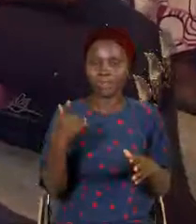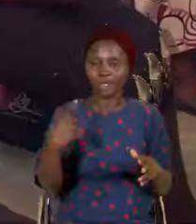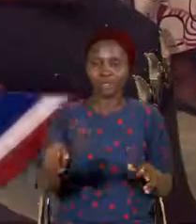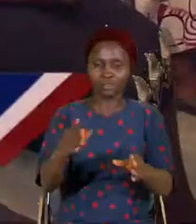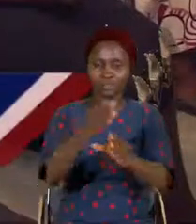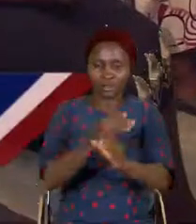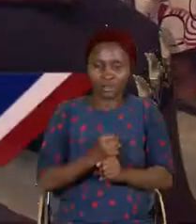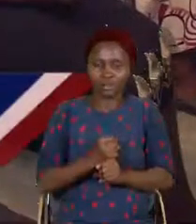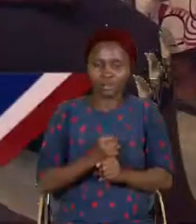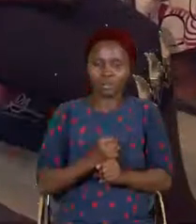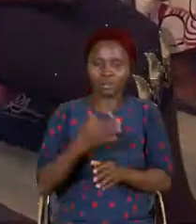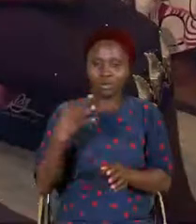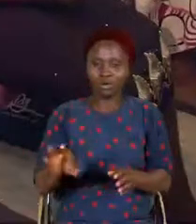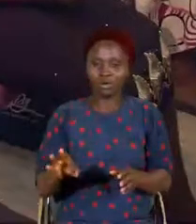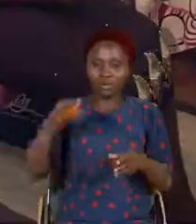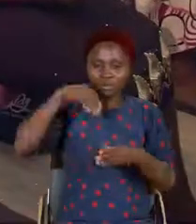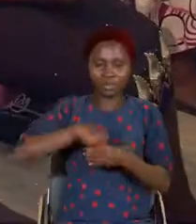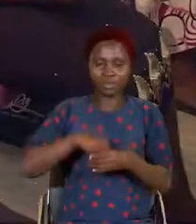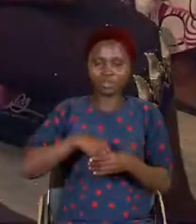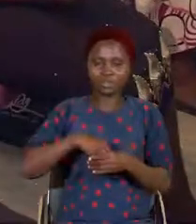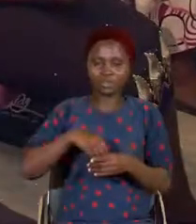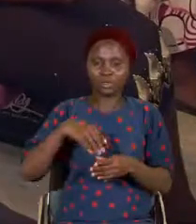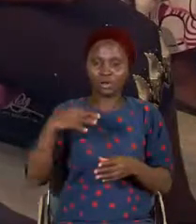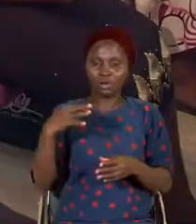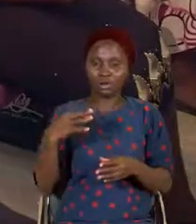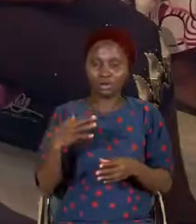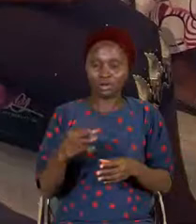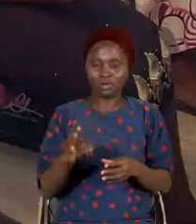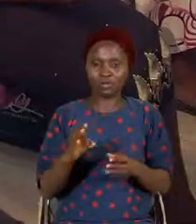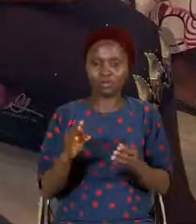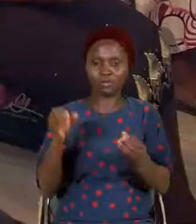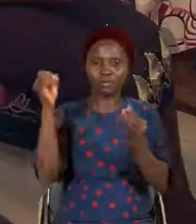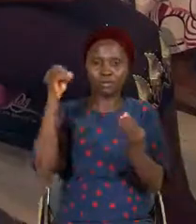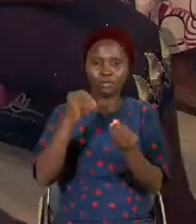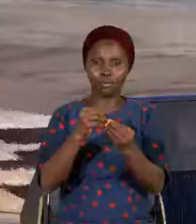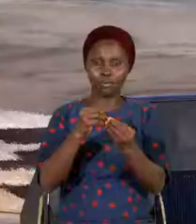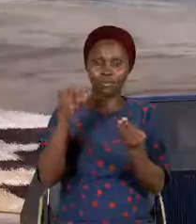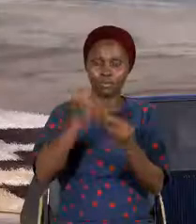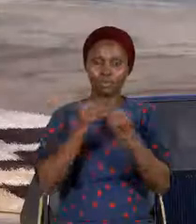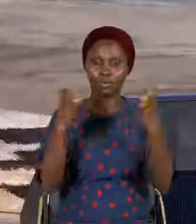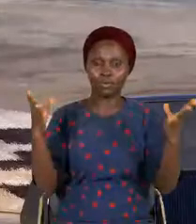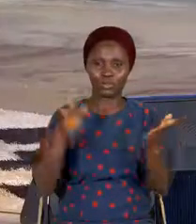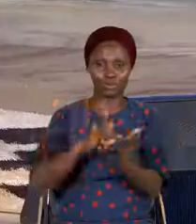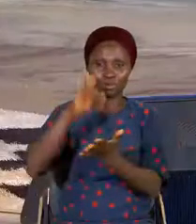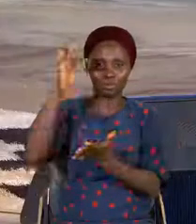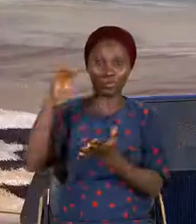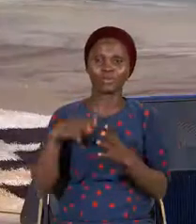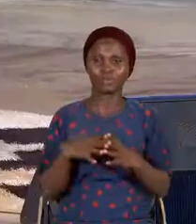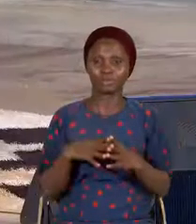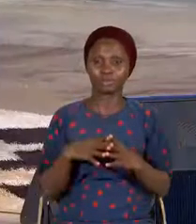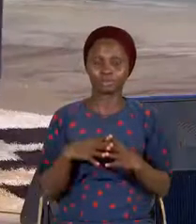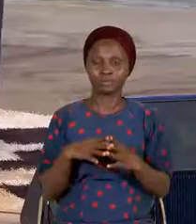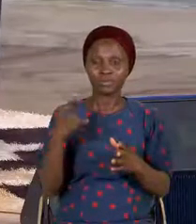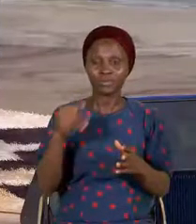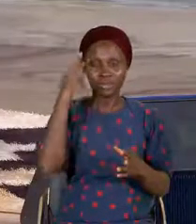c'est quoi? C'est le récipiendaire de l'impartition pour la gloire meilleure. La raison